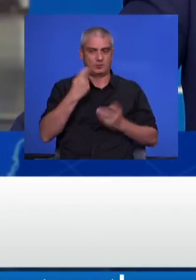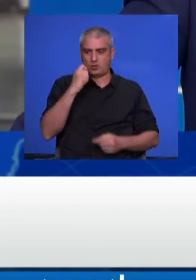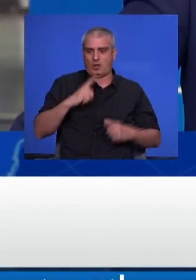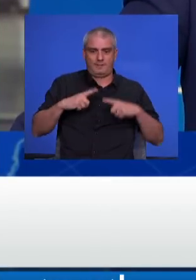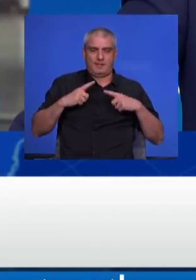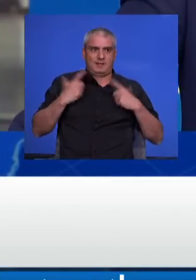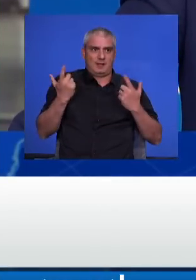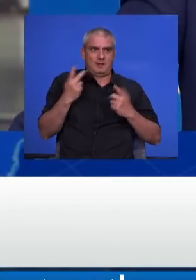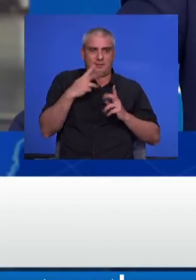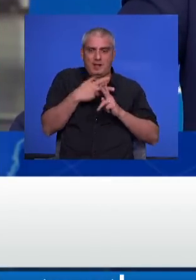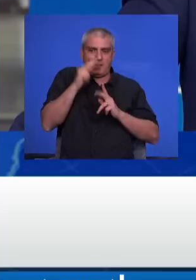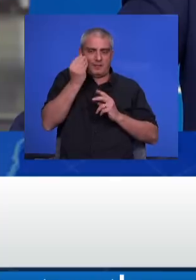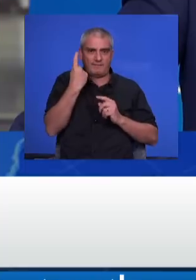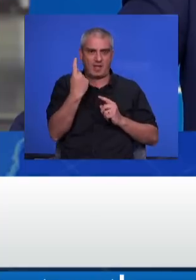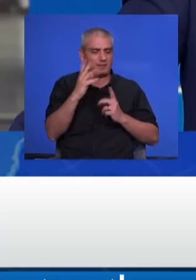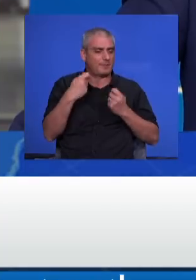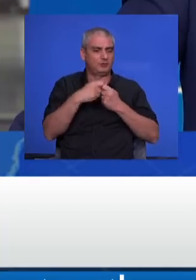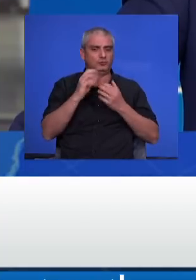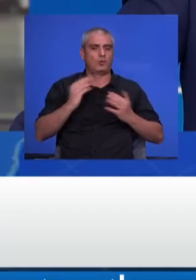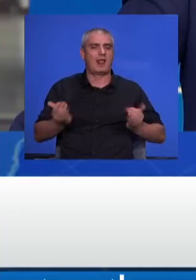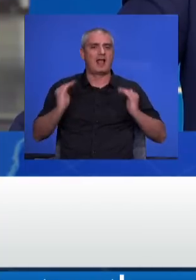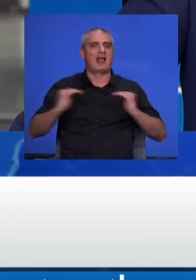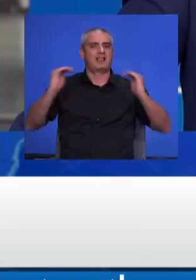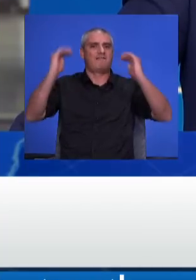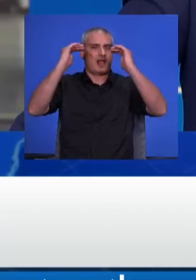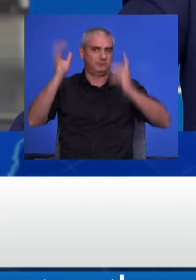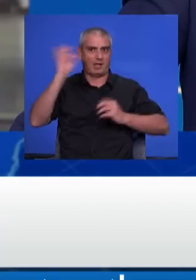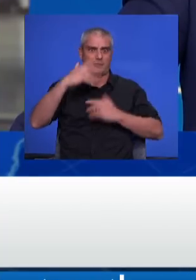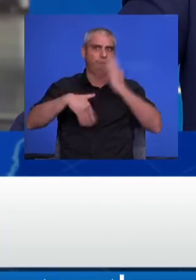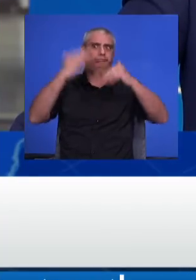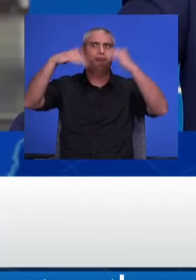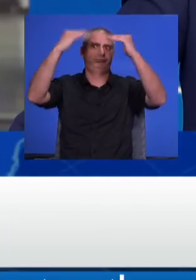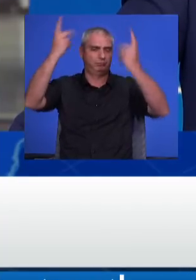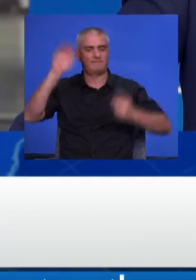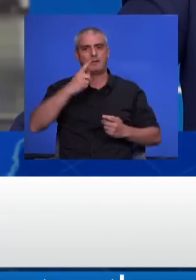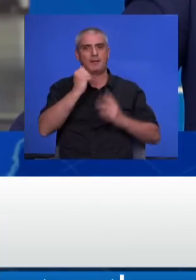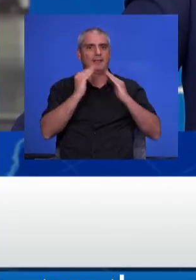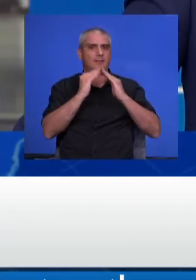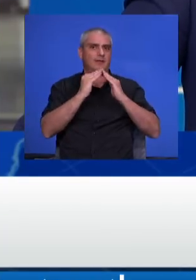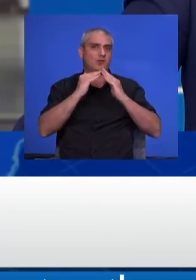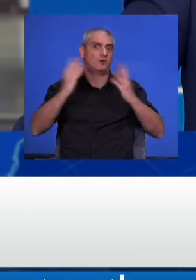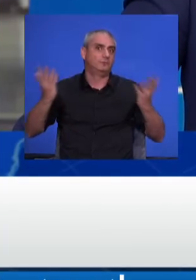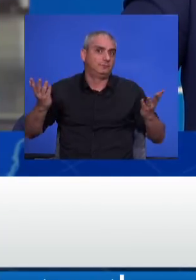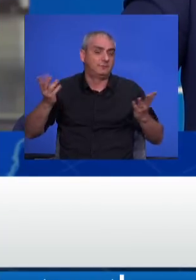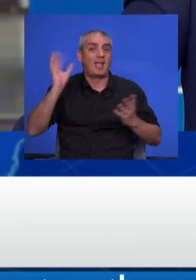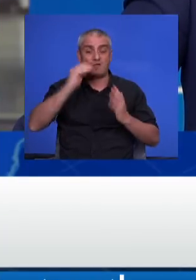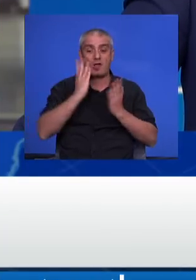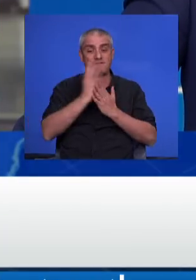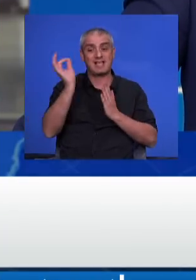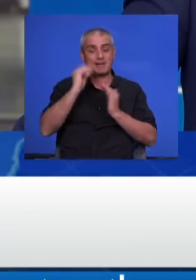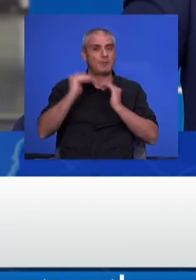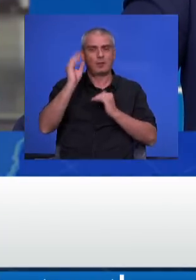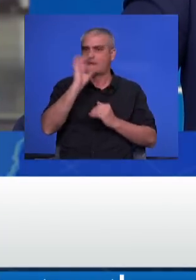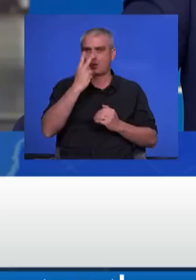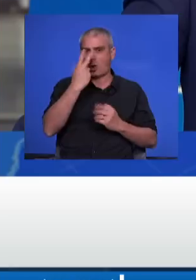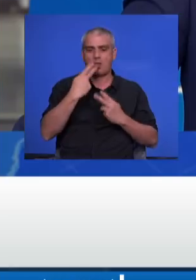הוא פן אחד. מה לגבי האינפלציה שעדיין משתוללת, ומחירי הדיור, שלמרות העלאת הריבית עדיין אנחנו לא